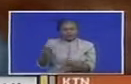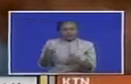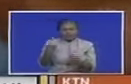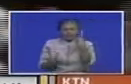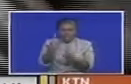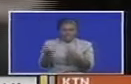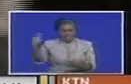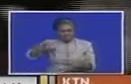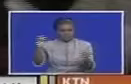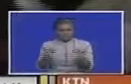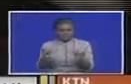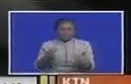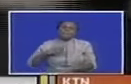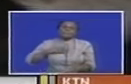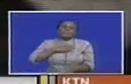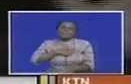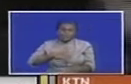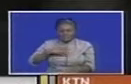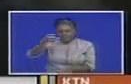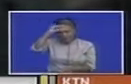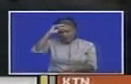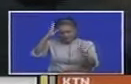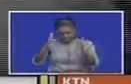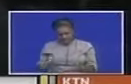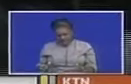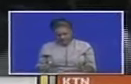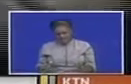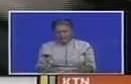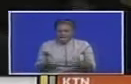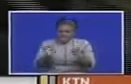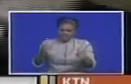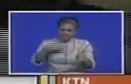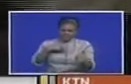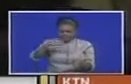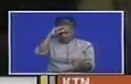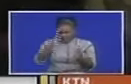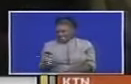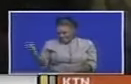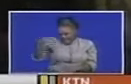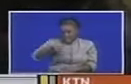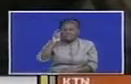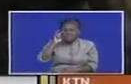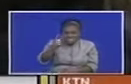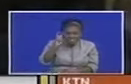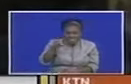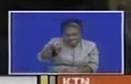kuja. Tafadhali gavana, kama tuko na gavana akuja aone tu mwenyewe na macho.